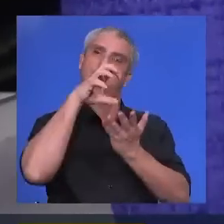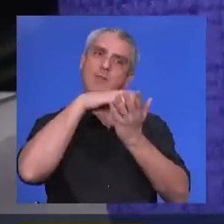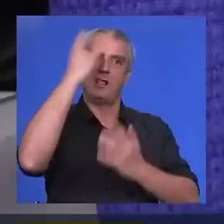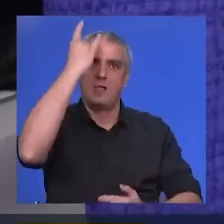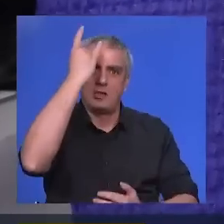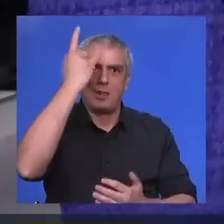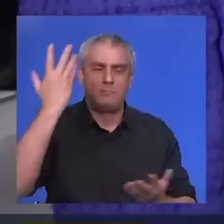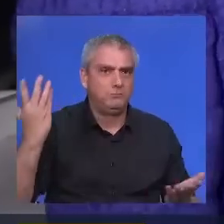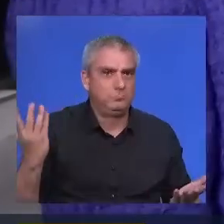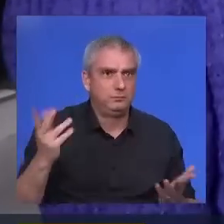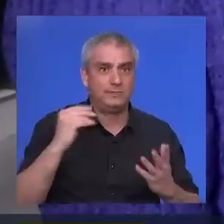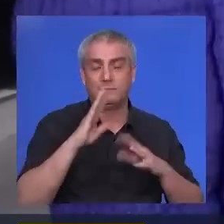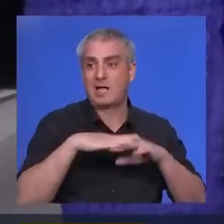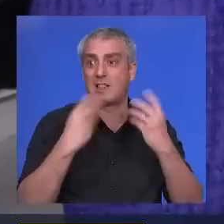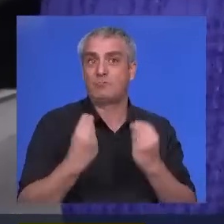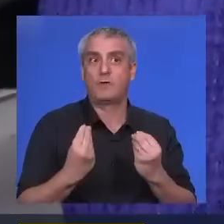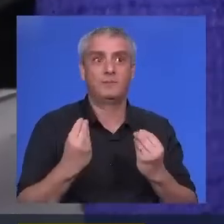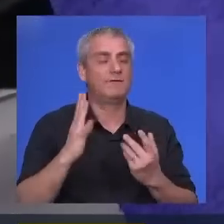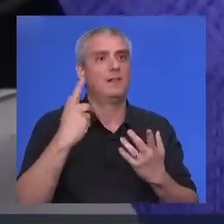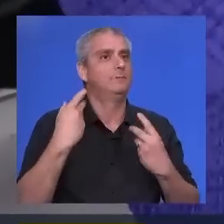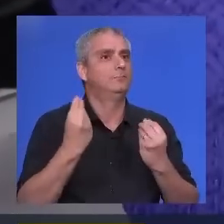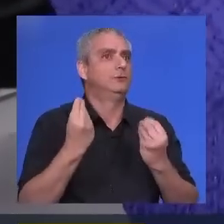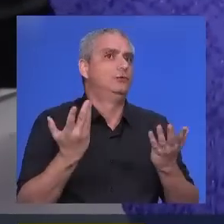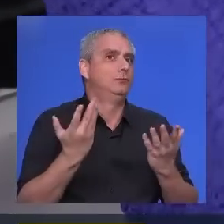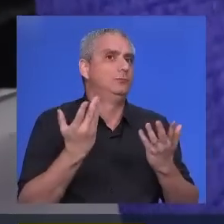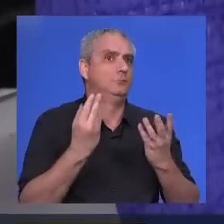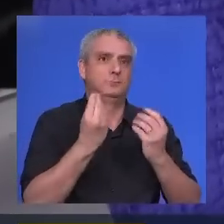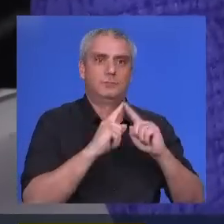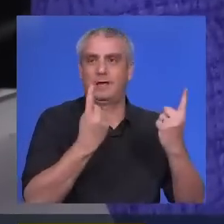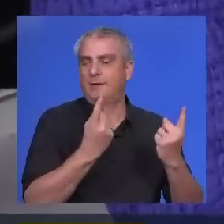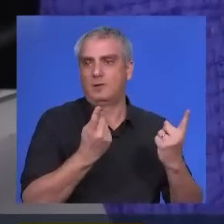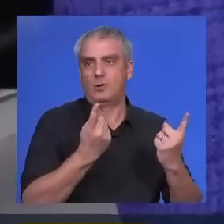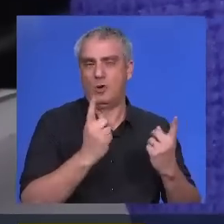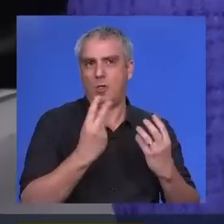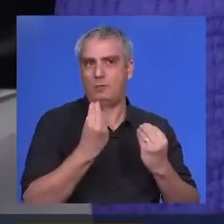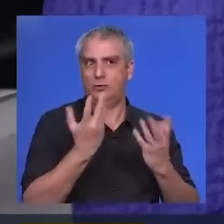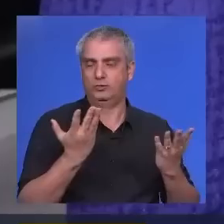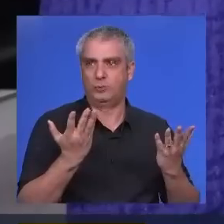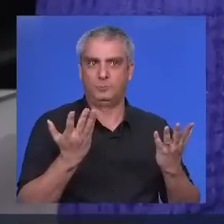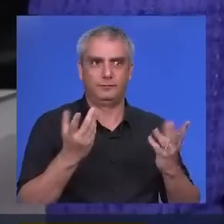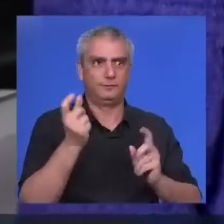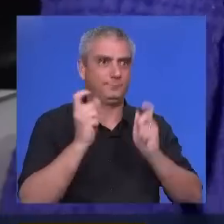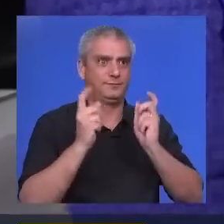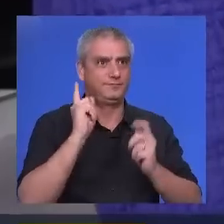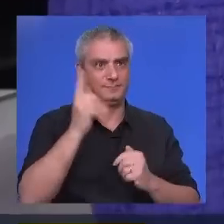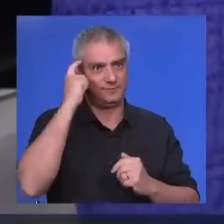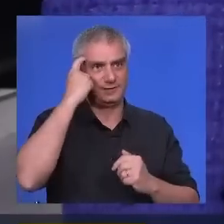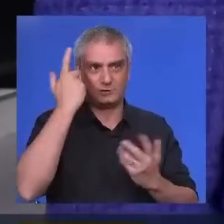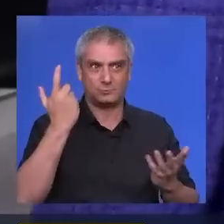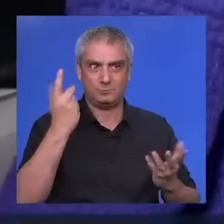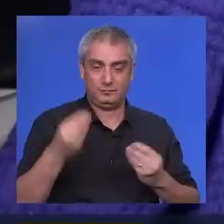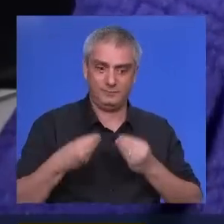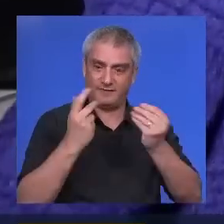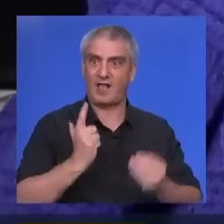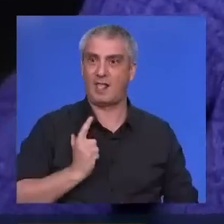טובות, זה בסדר, אבל ביום שזה יהיה בידיים אחרות, זה לא משהו שהאנושות צריכה לדאוג ממנו כשהיא מעבירה את זה